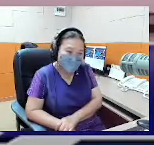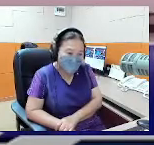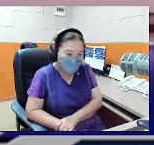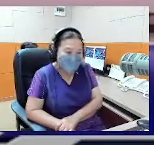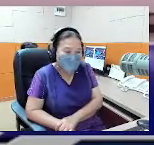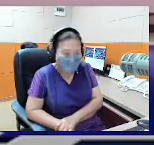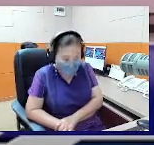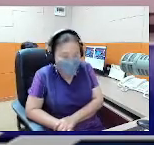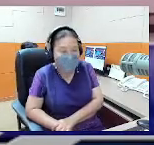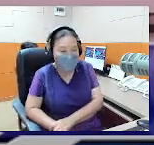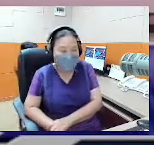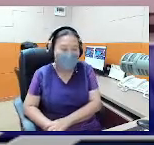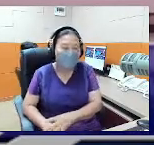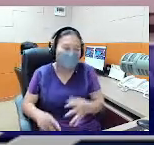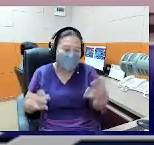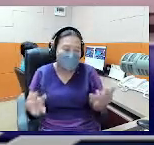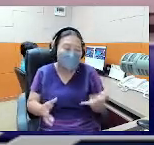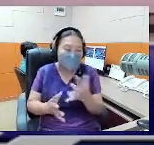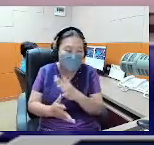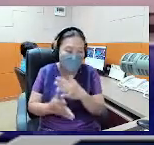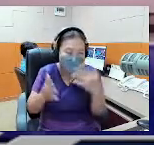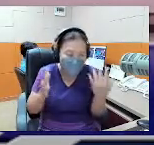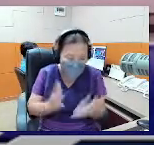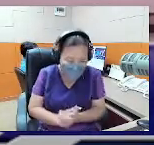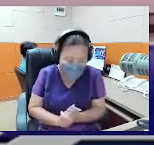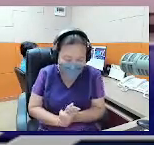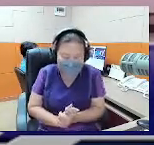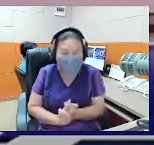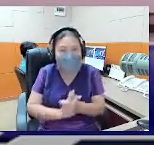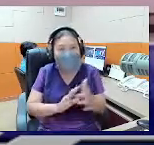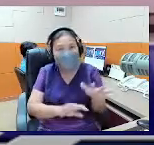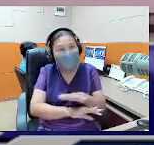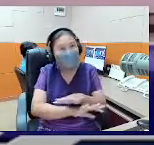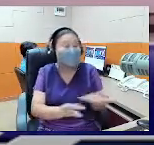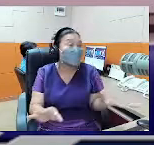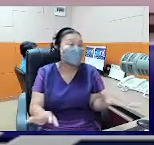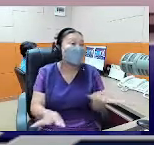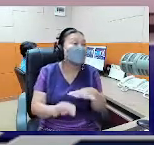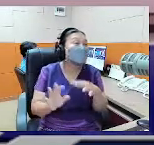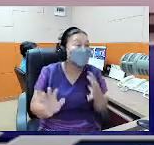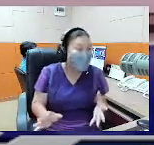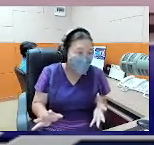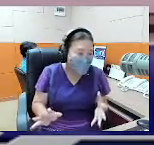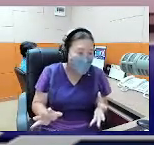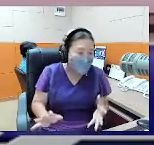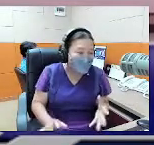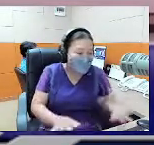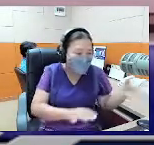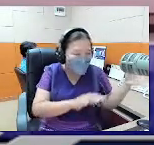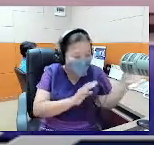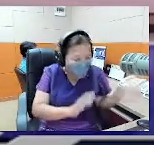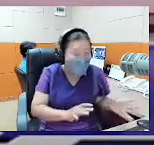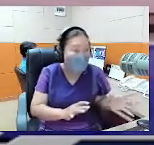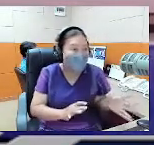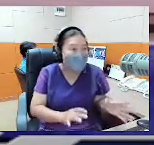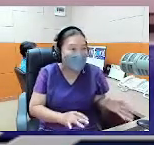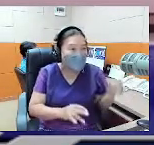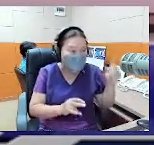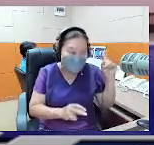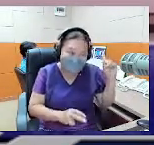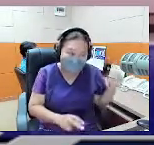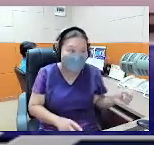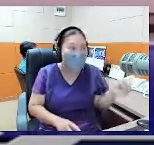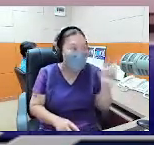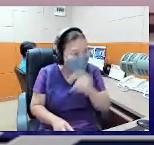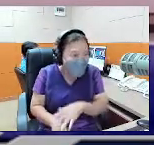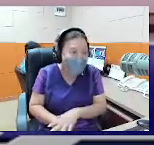จะมีมากขึ้น ค่ะนะคะเพราะฉะนั้นเข้ามาเรียนในหลักสูตรนี้นอกจากจะได้ศึกษาวิชาทั่วๆไปแล้วเรื่องของภาษานะคะ